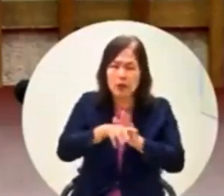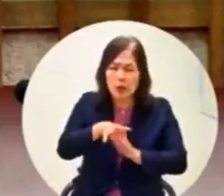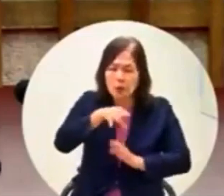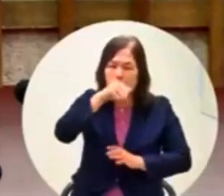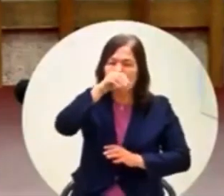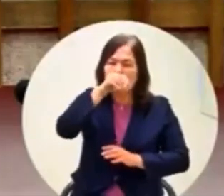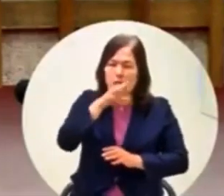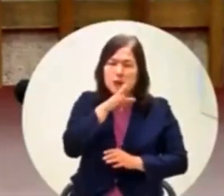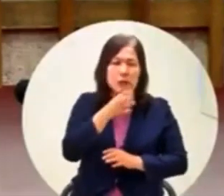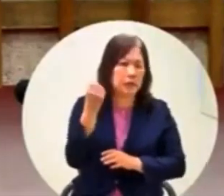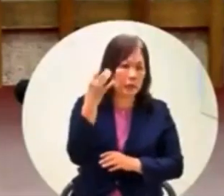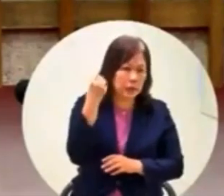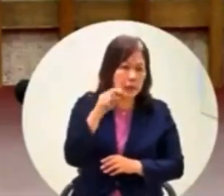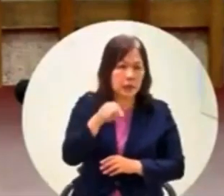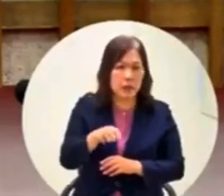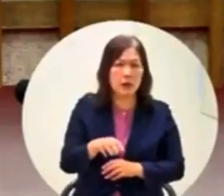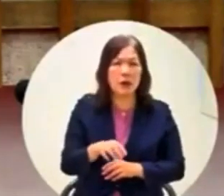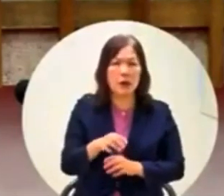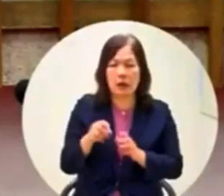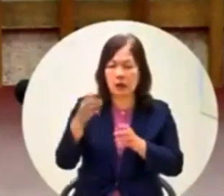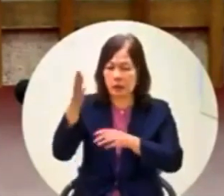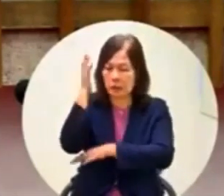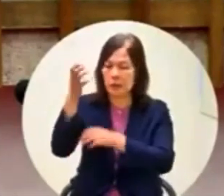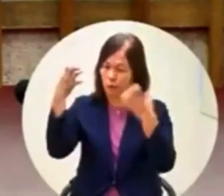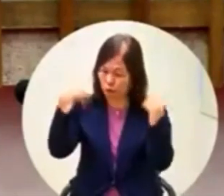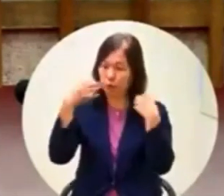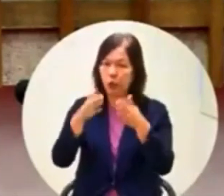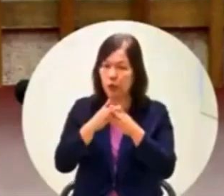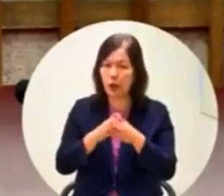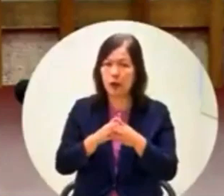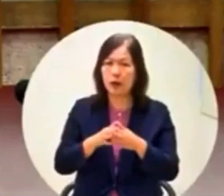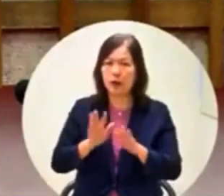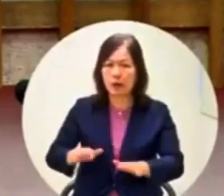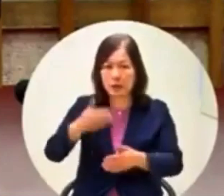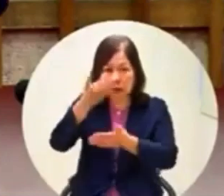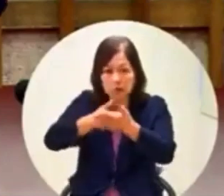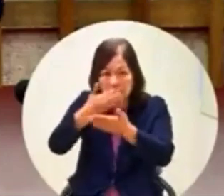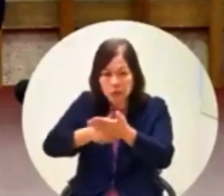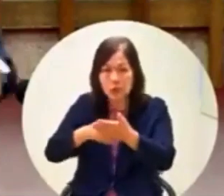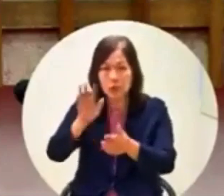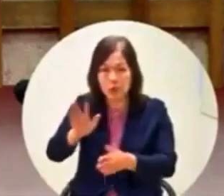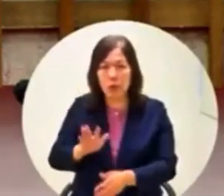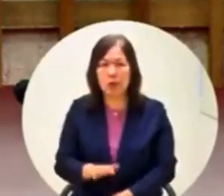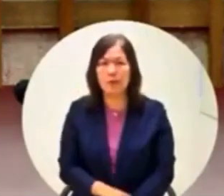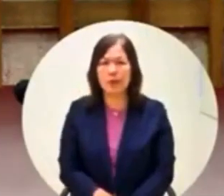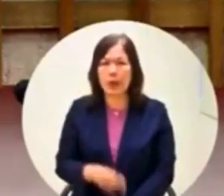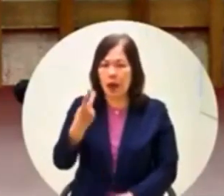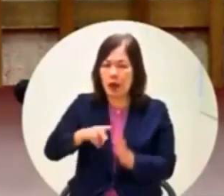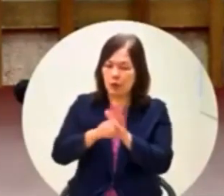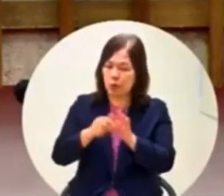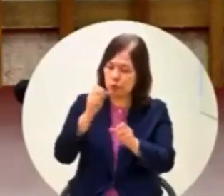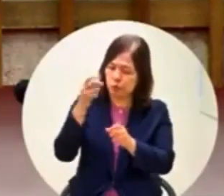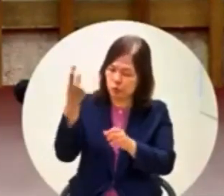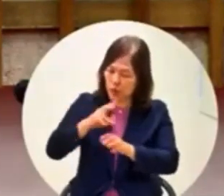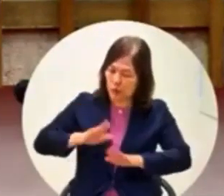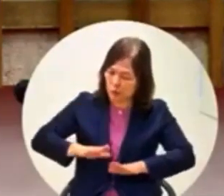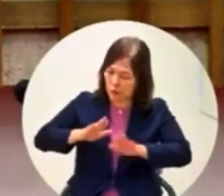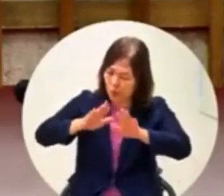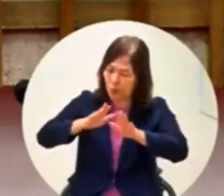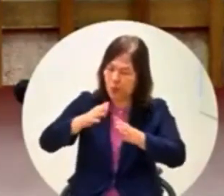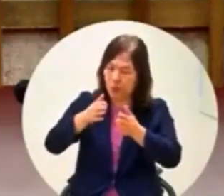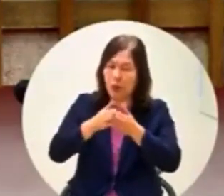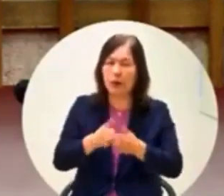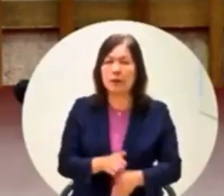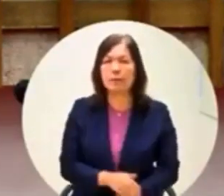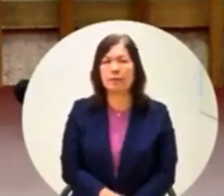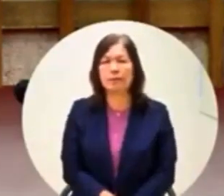是政府的责任。可是我们已经降低了这个部分，我们还要做得更好。 我希望环保局